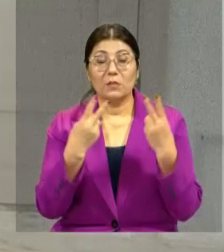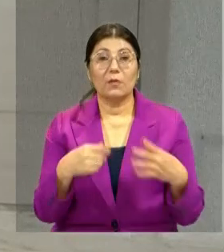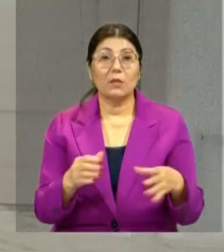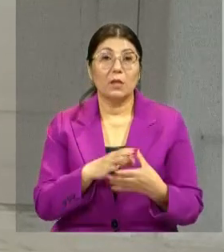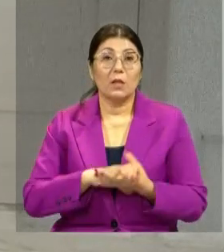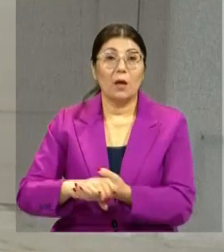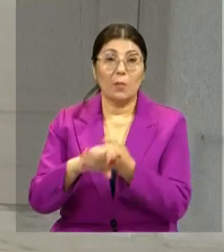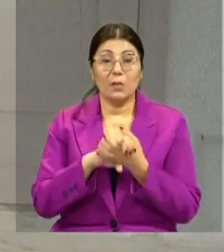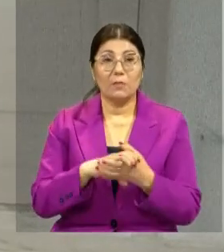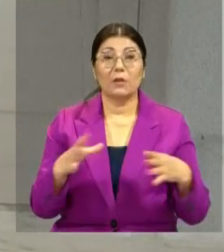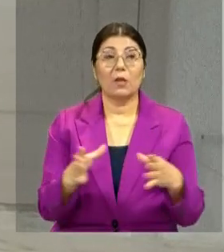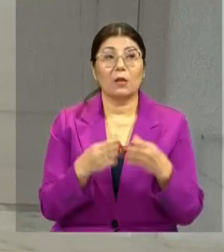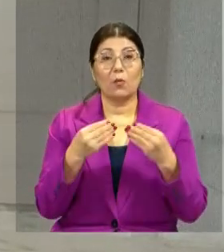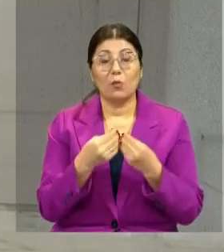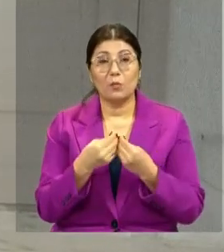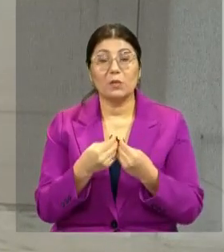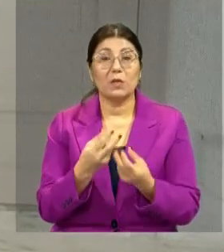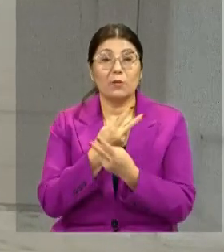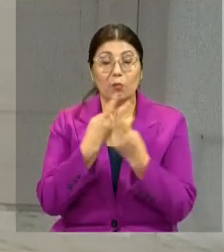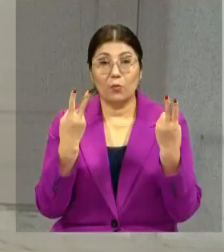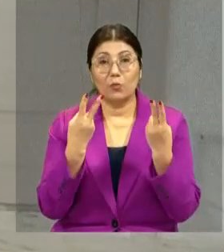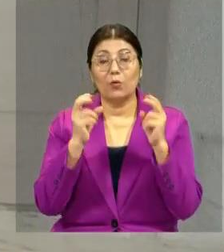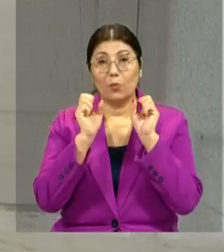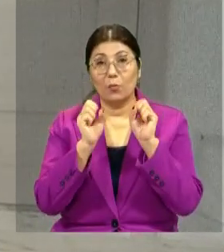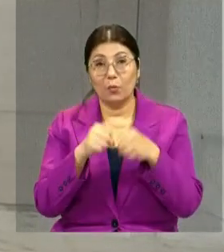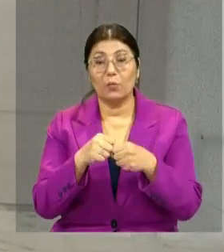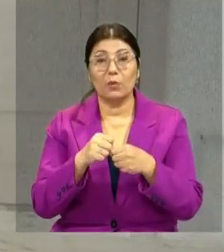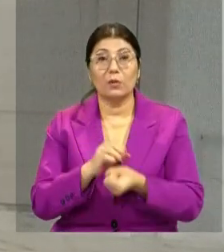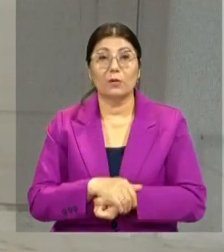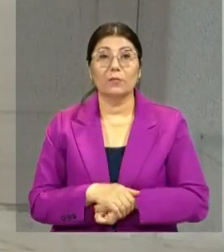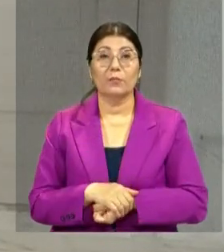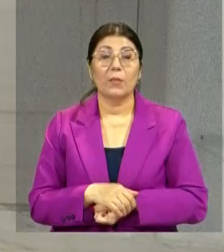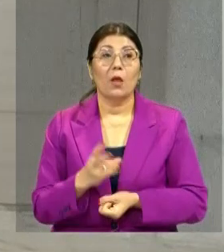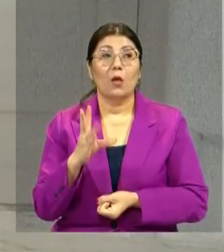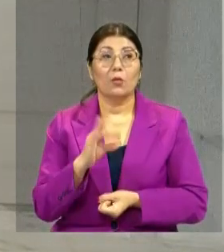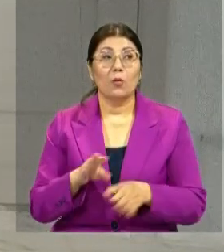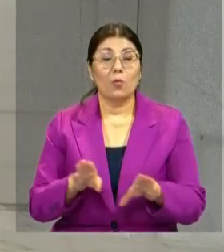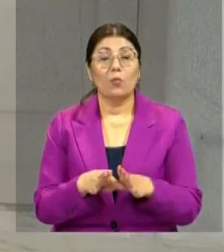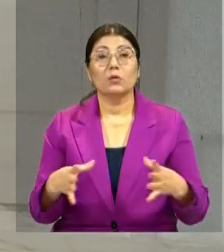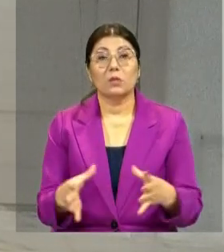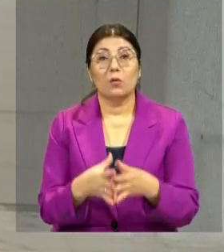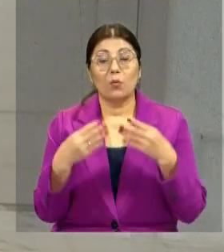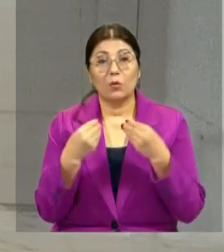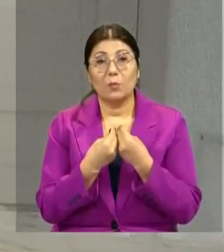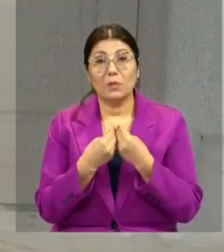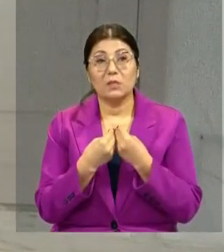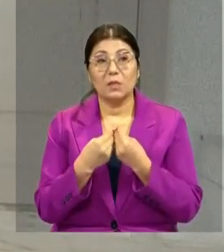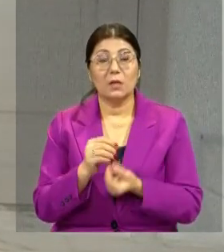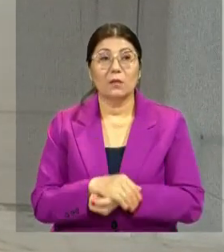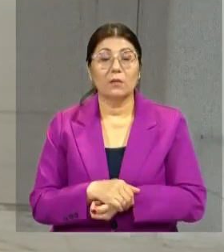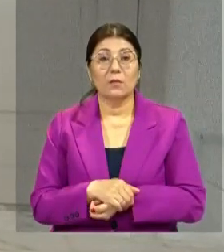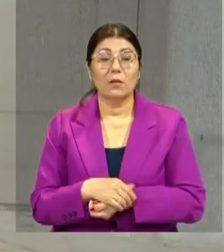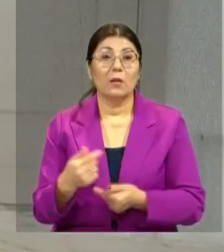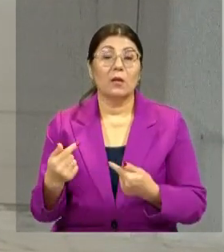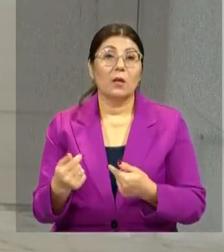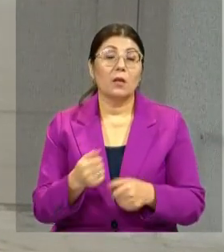сияқты, жаңағы отағасы бала шағасына керемет қарайтын сияқты болып көрінгенмен, сол отбасыда жәбір